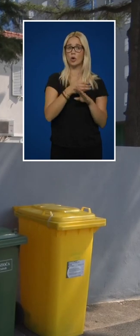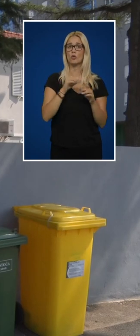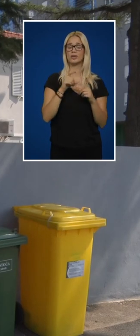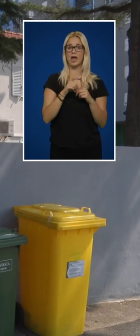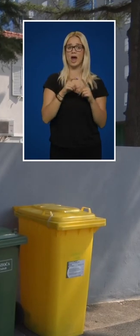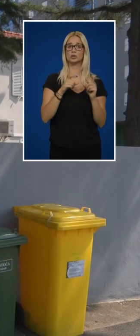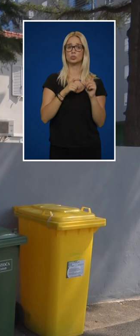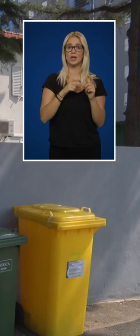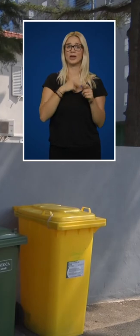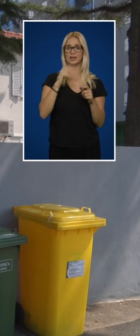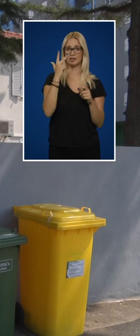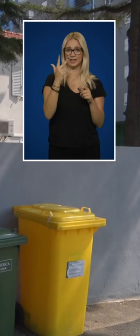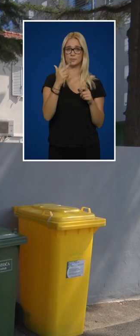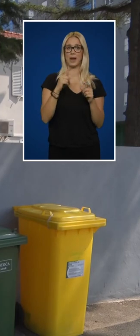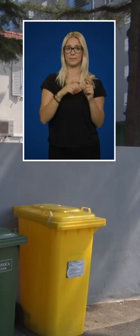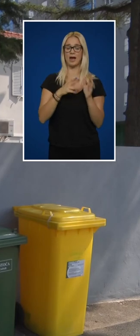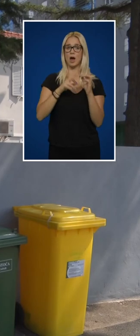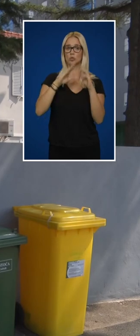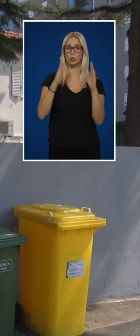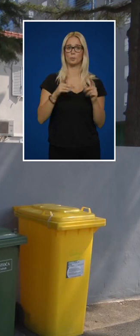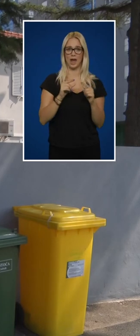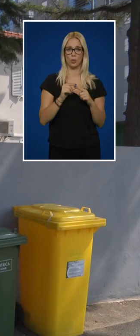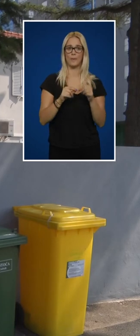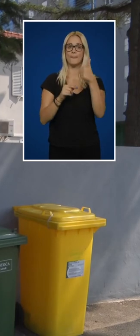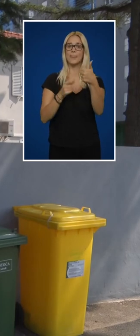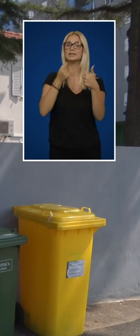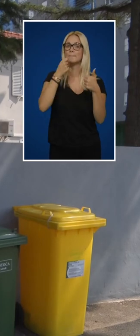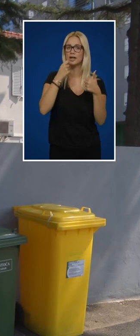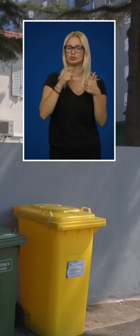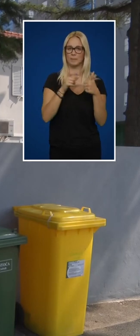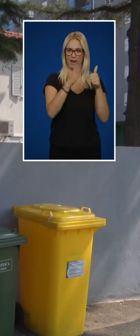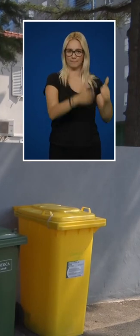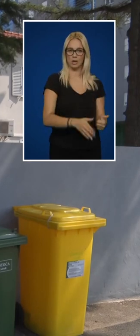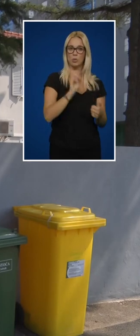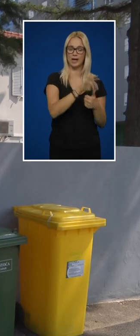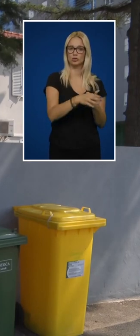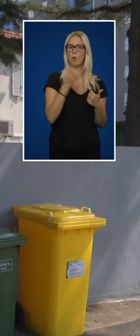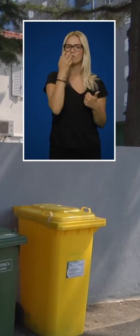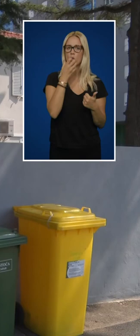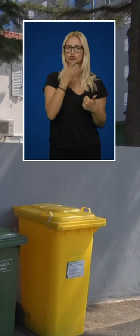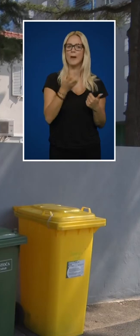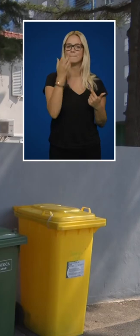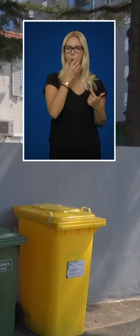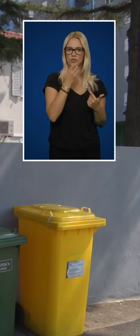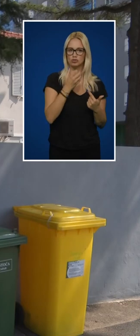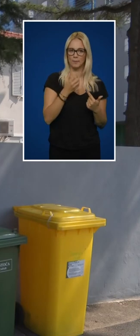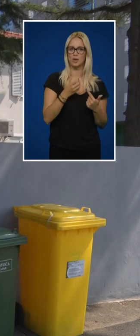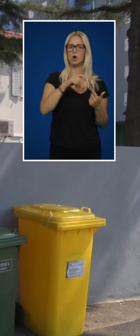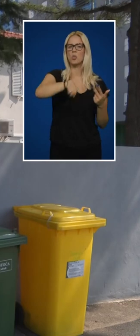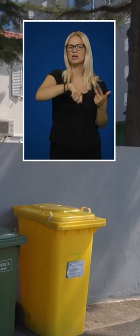ostatke voća i povrća, kuhinskog zelenog otpada, zatim taloge od kave, ljudske od